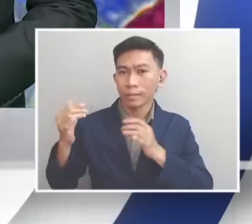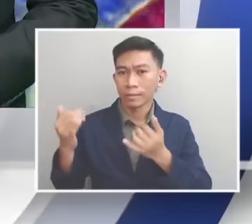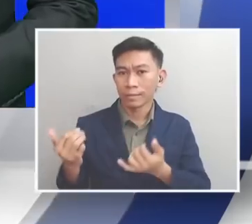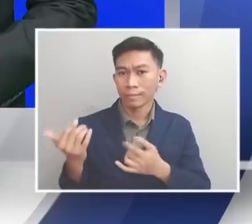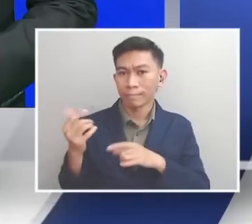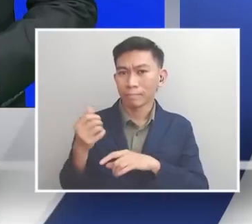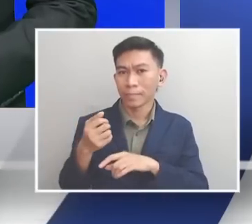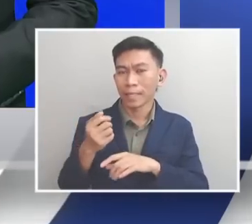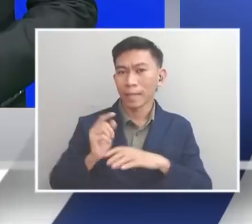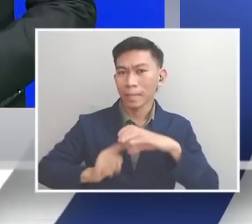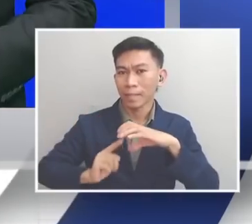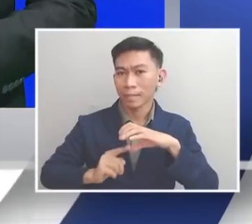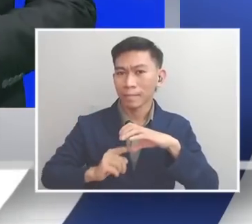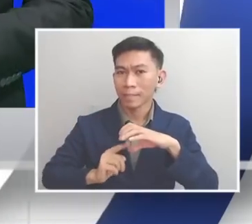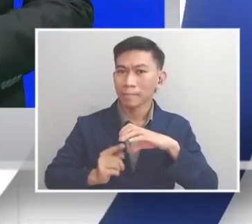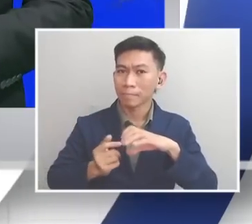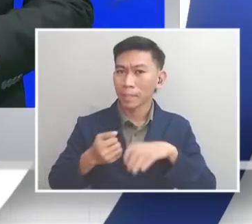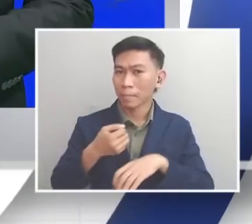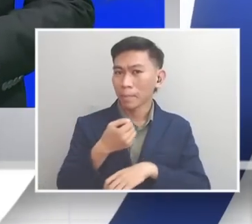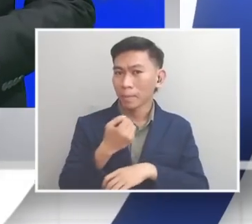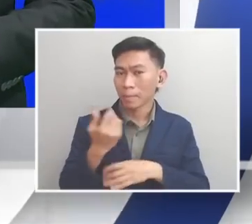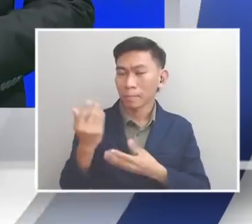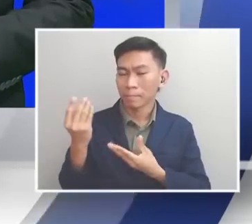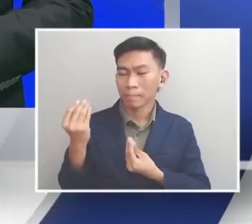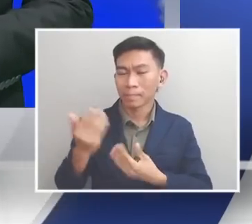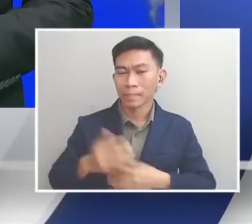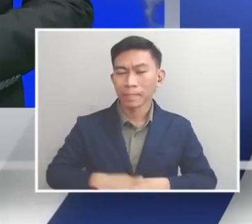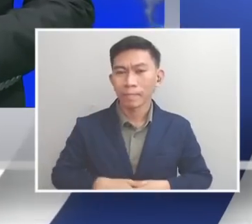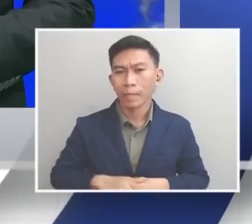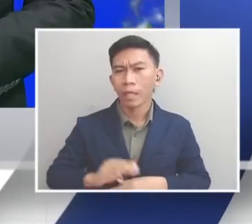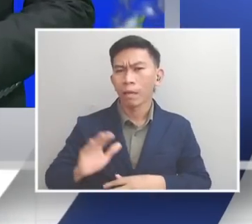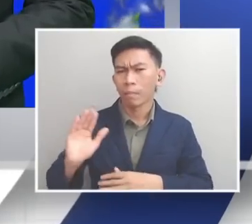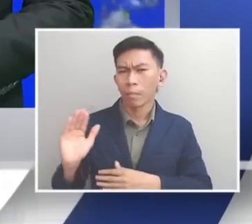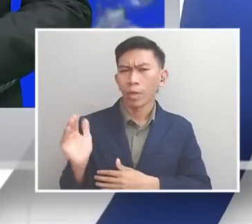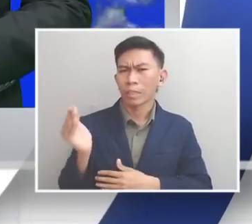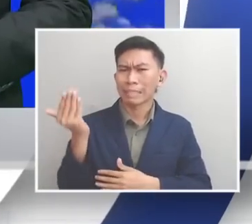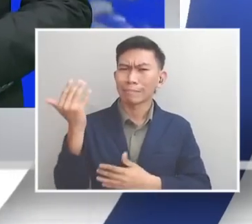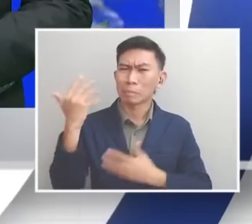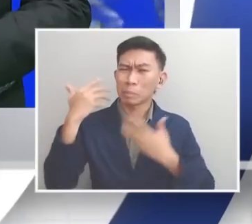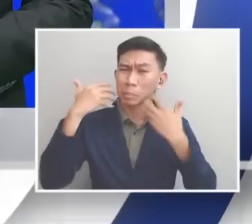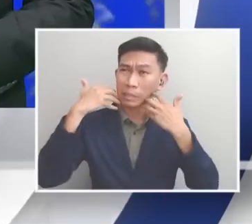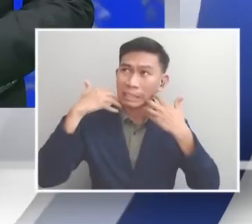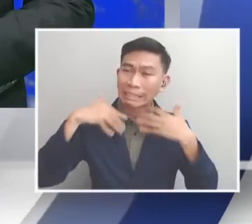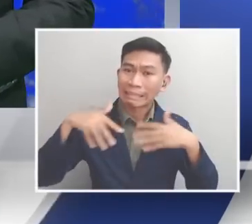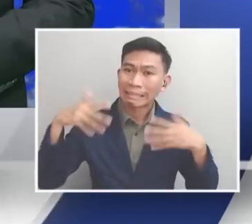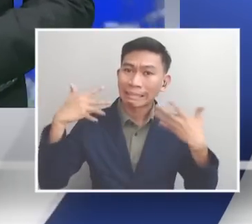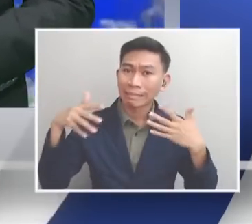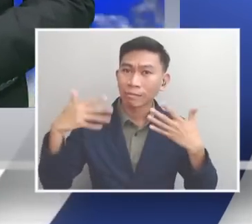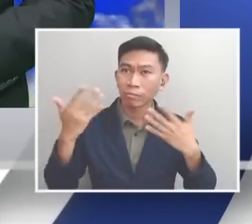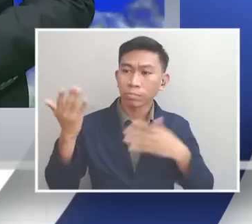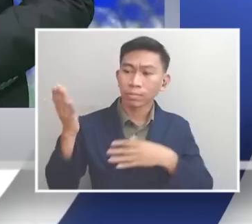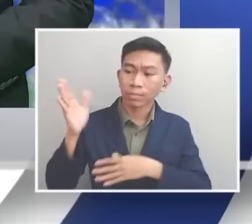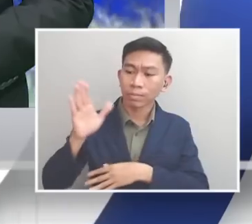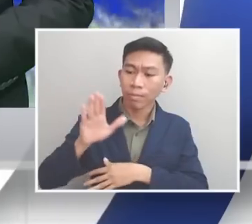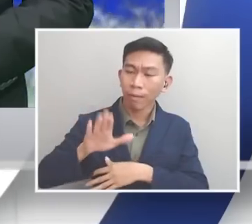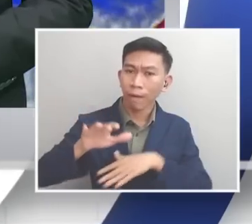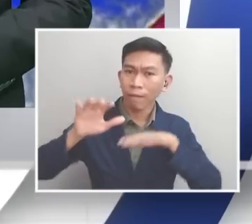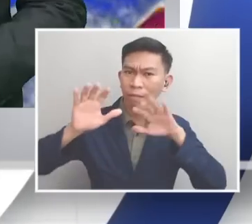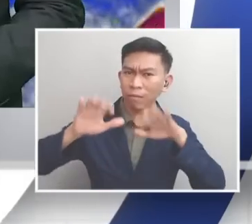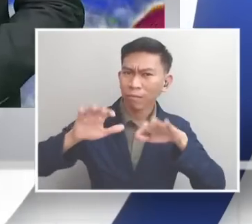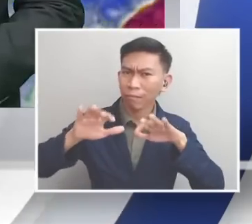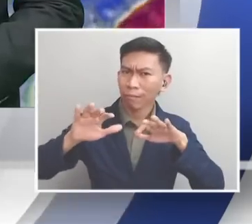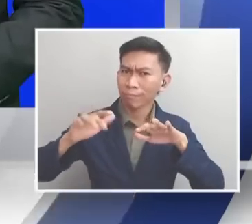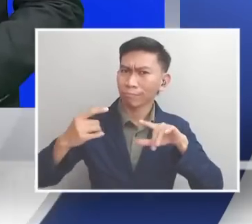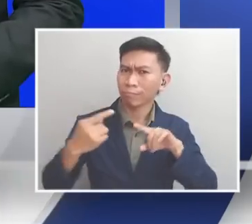meteorologist Ariel Rojas. Ariel, kaninang umaga napakainit. Ngayong hapon naman ay umulan sa Metro Manila. Meron pa bang